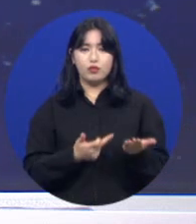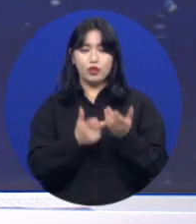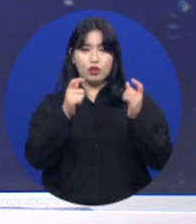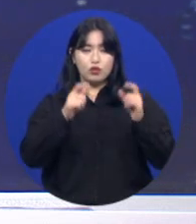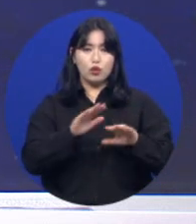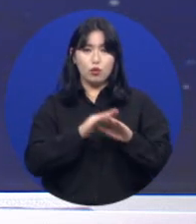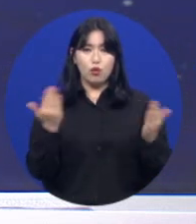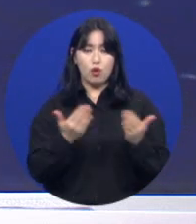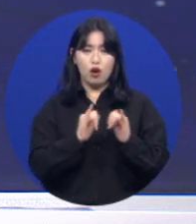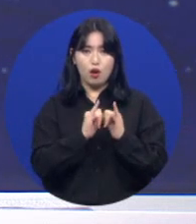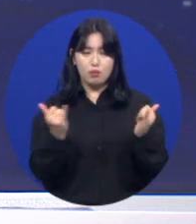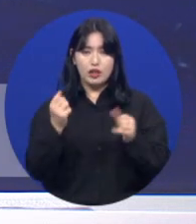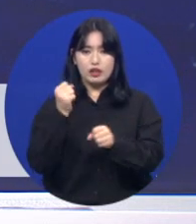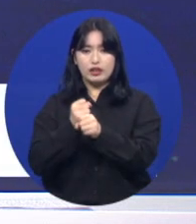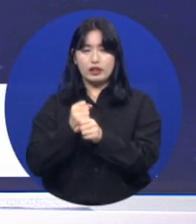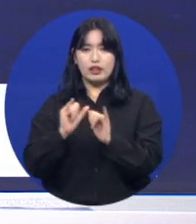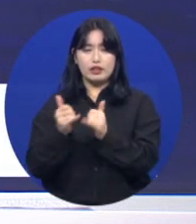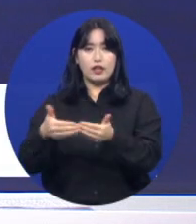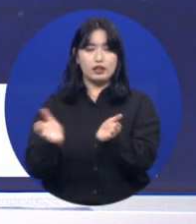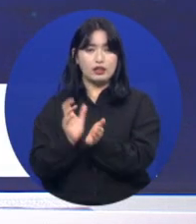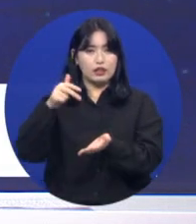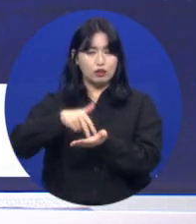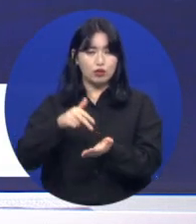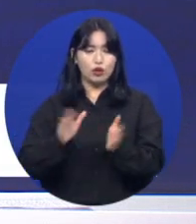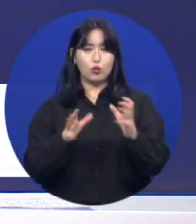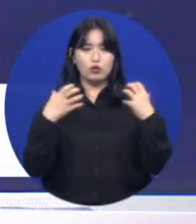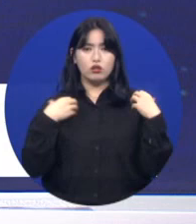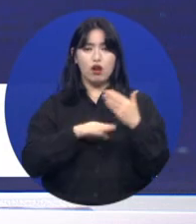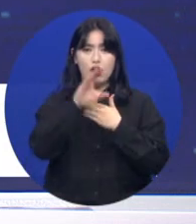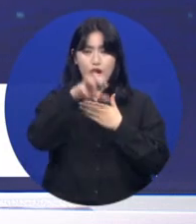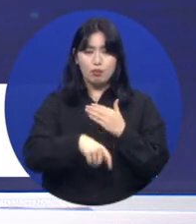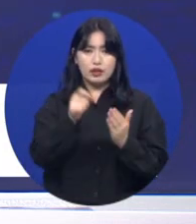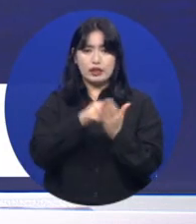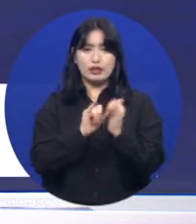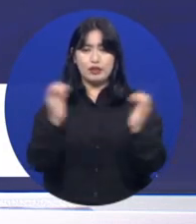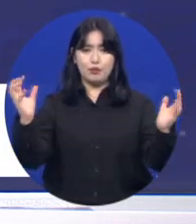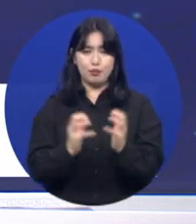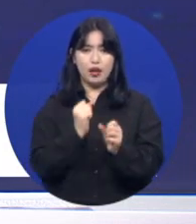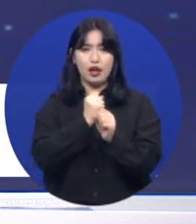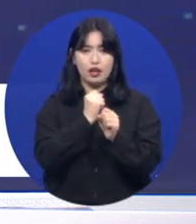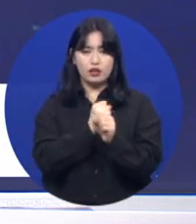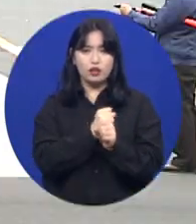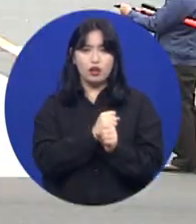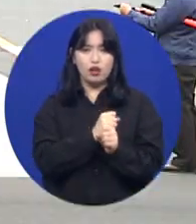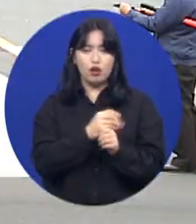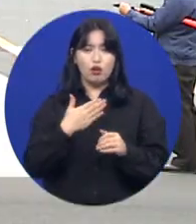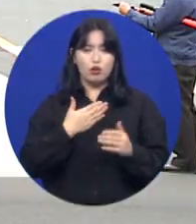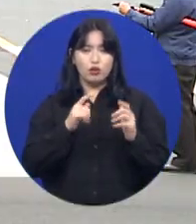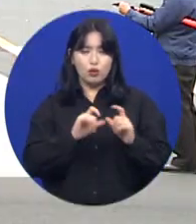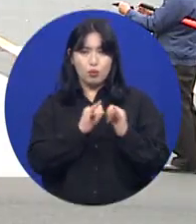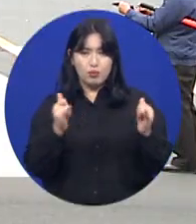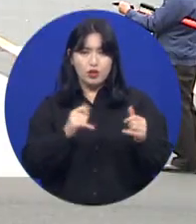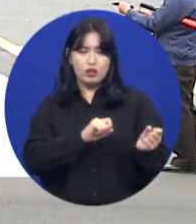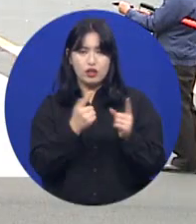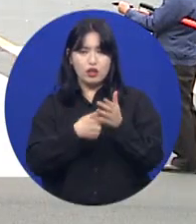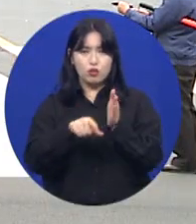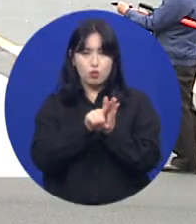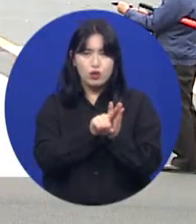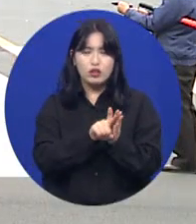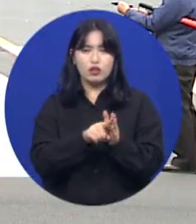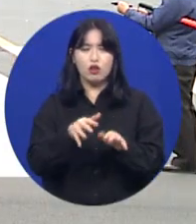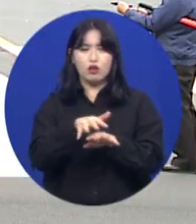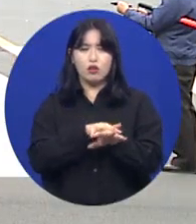제주지역 농업인과 생산자 단체들은 제주도청 앞에서 기자회견을 열고 우리 김치 살리기 범도민 운동을